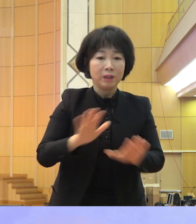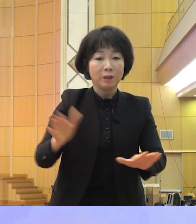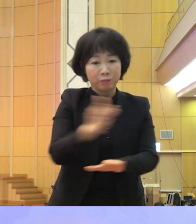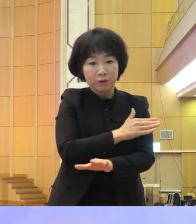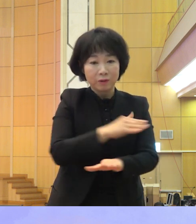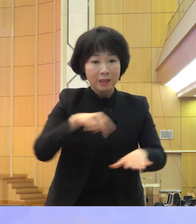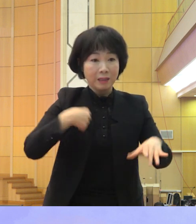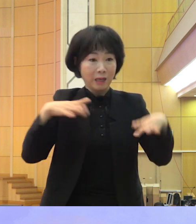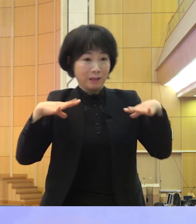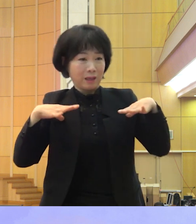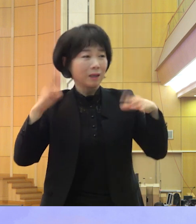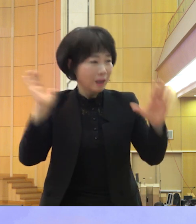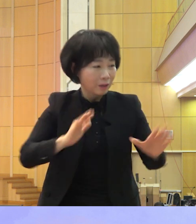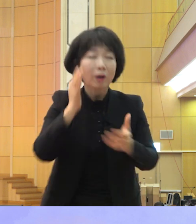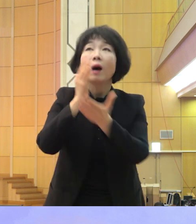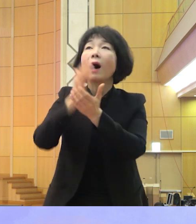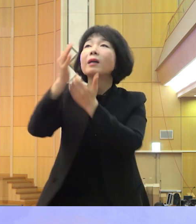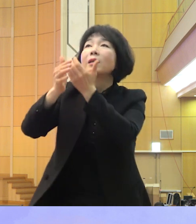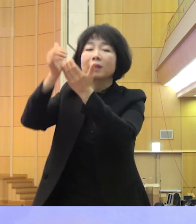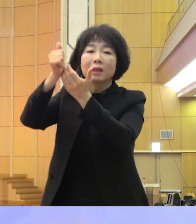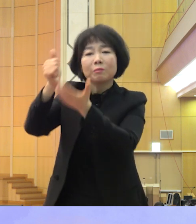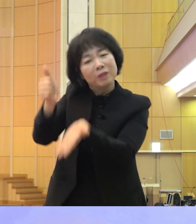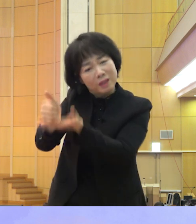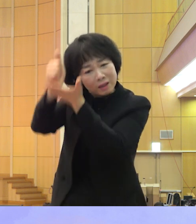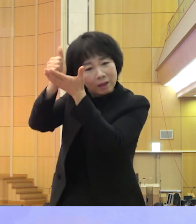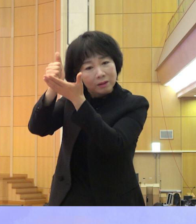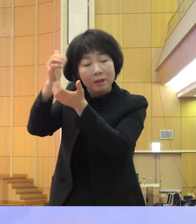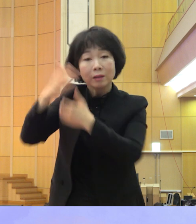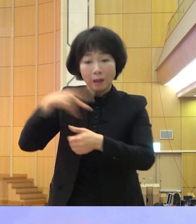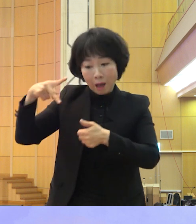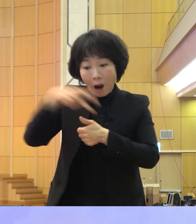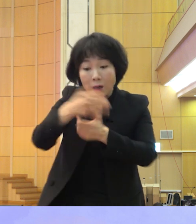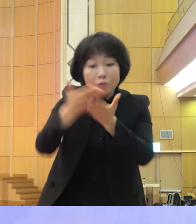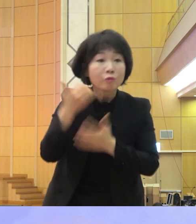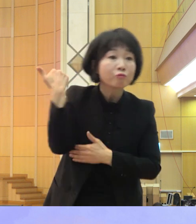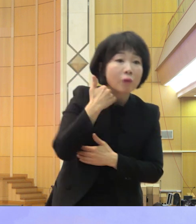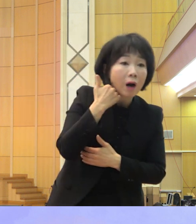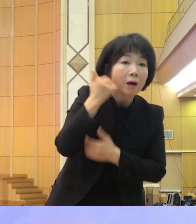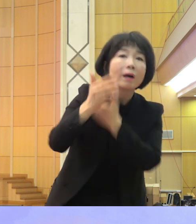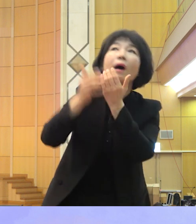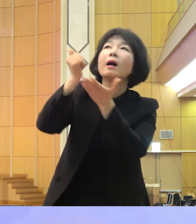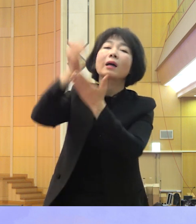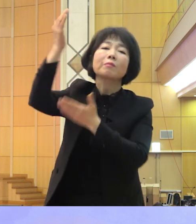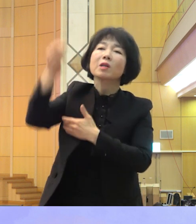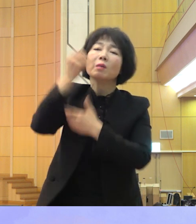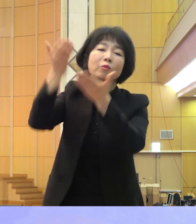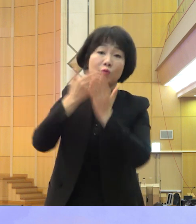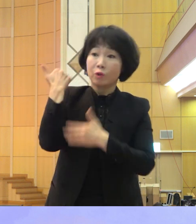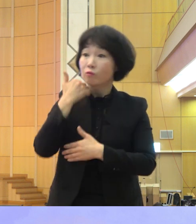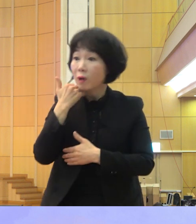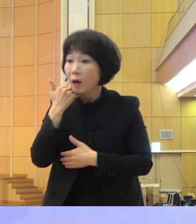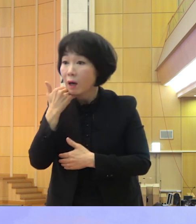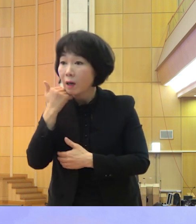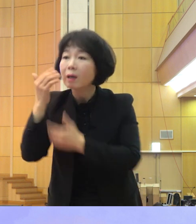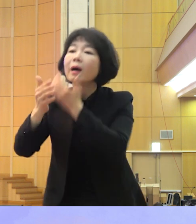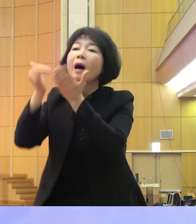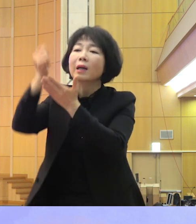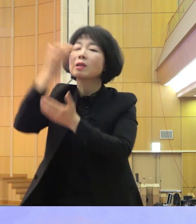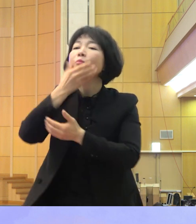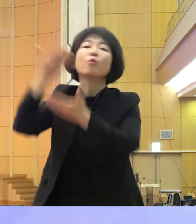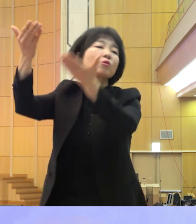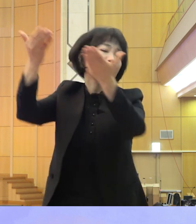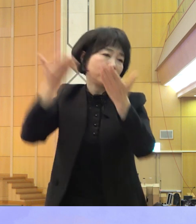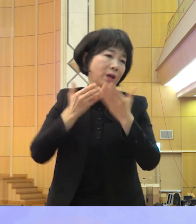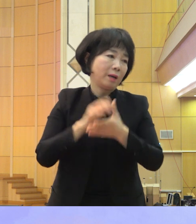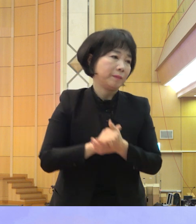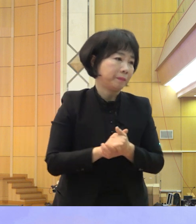칭찬이 하나님만이 나에게 이렇게 할례 주시고 나에게 생명 주시고 나에게 복을